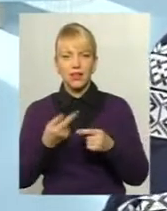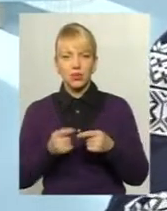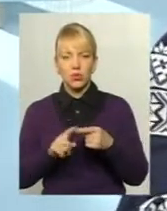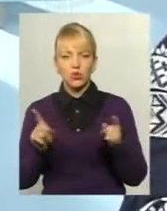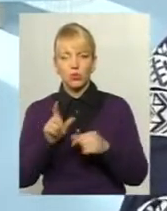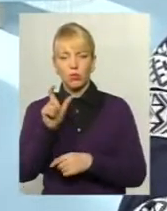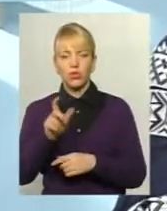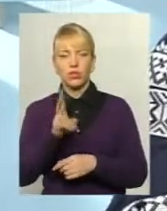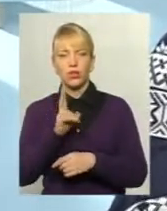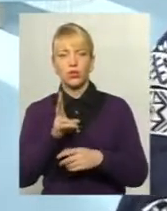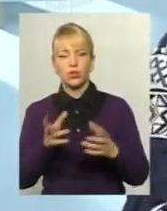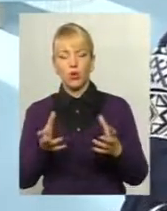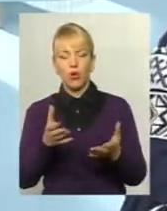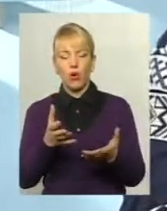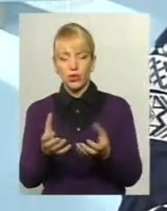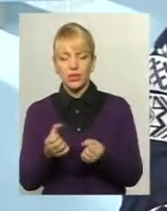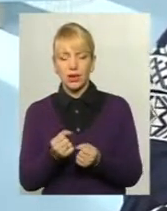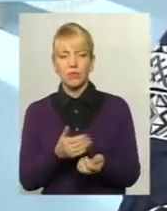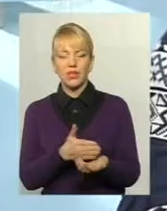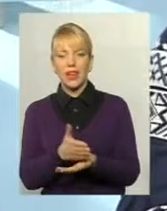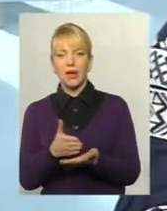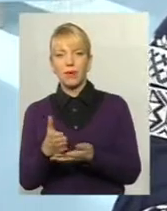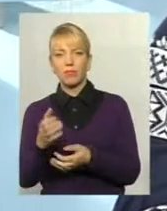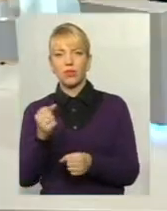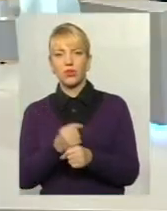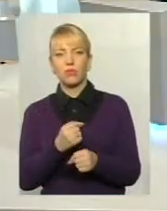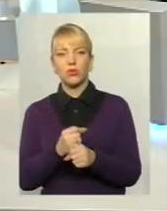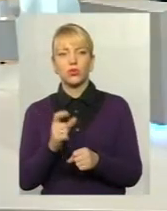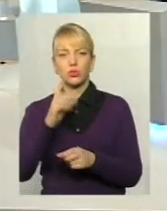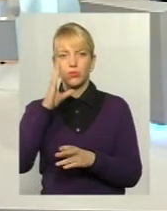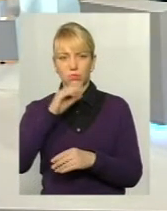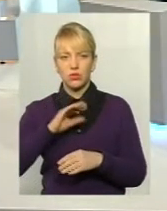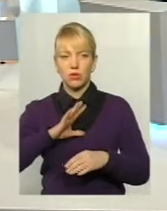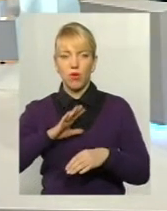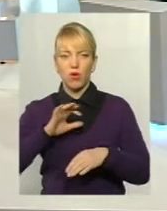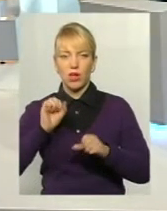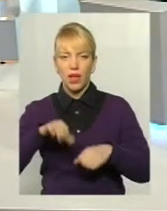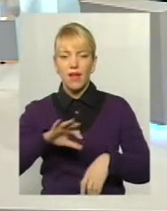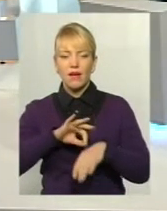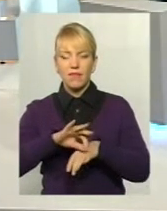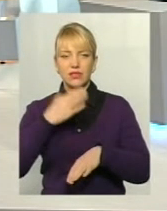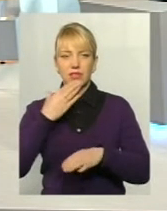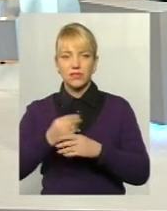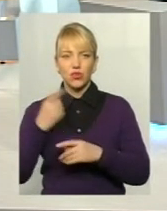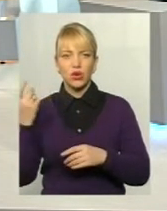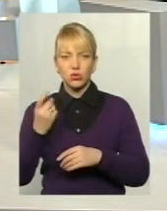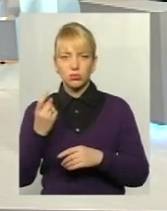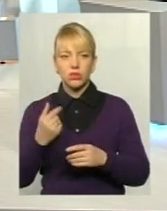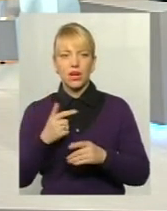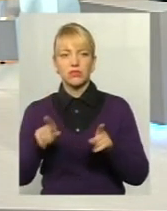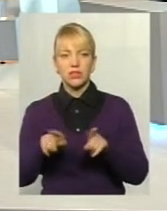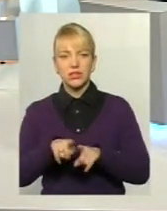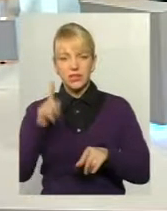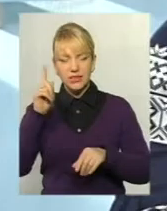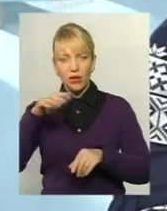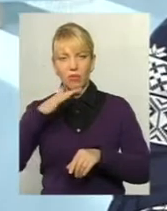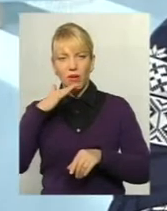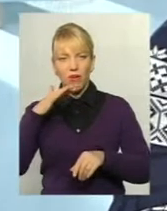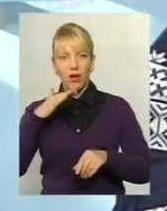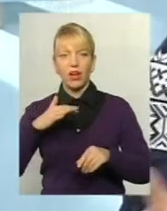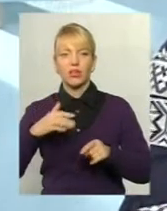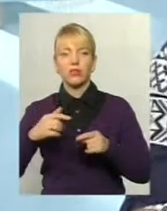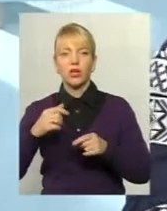отримує напрямки роботи, могла дійсно успішно вести своє господарство. Знаю багато прикладів, де йдеться про